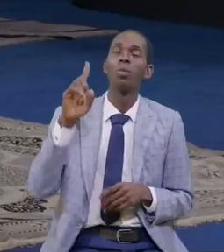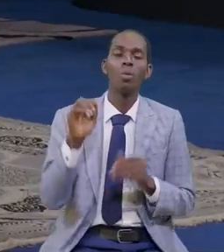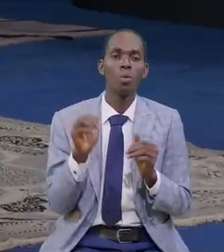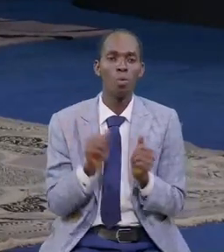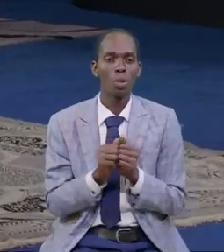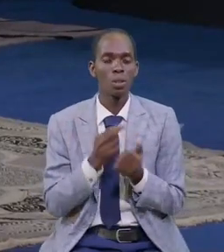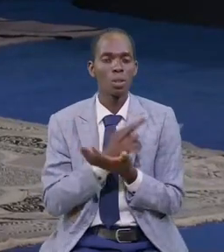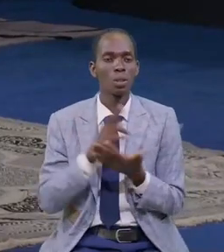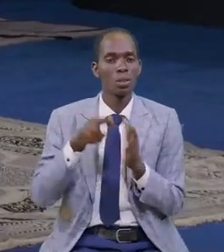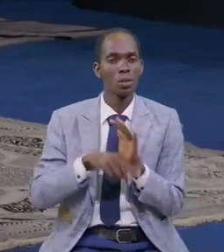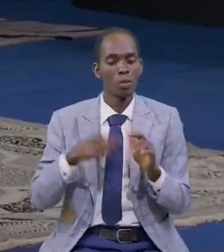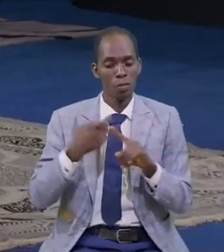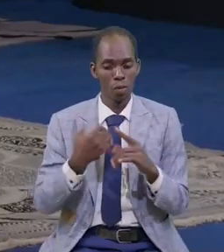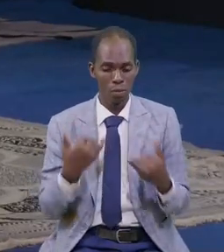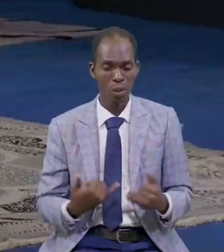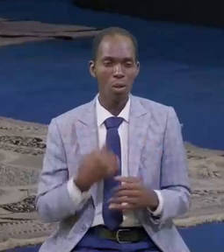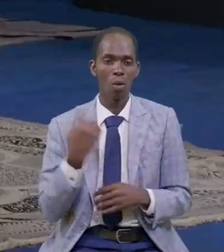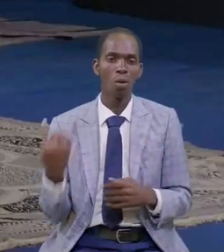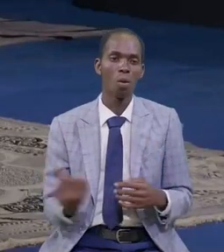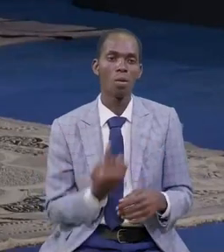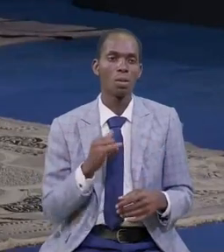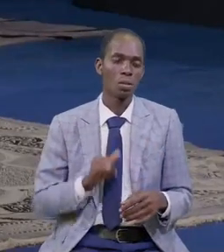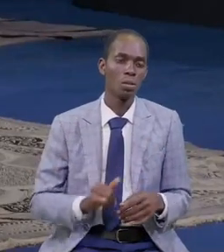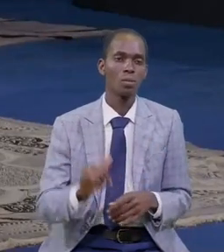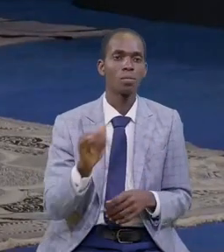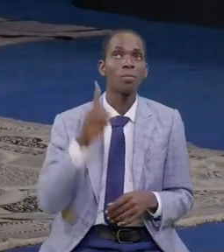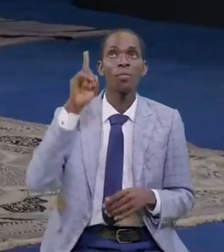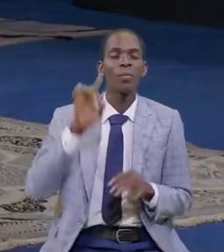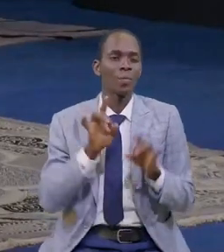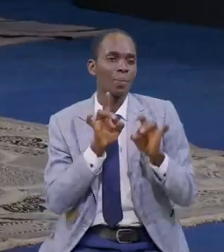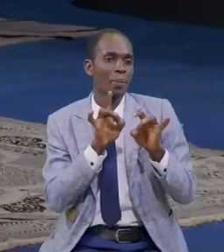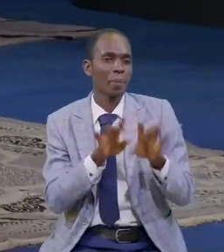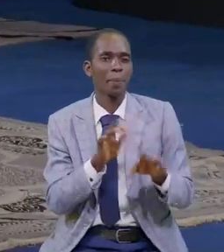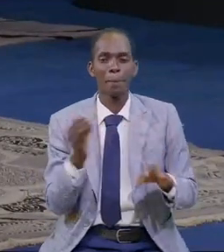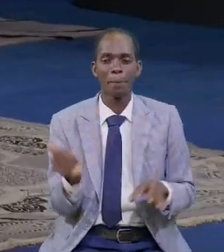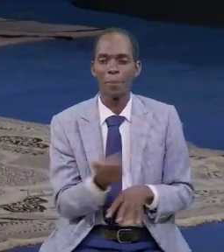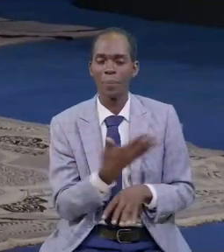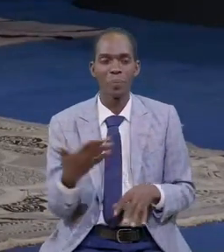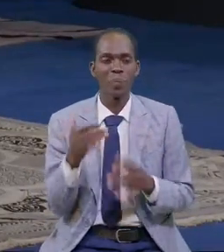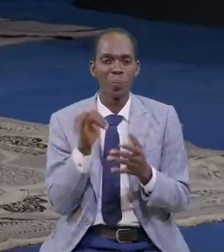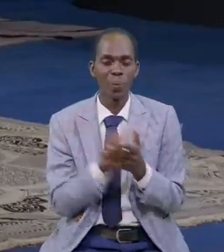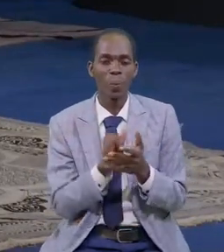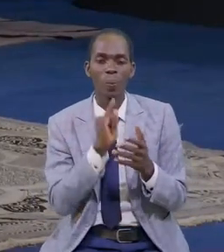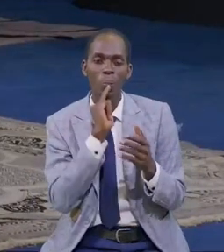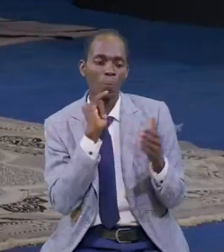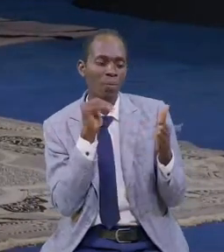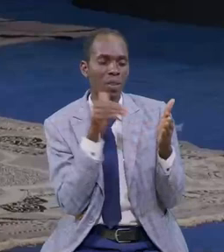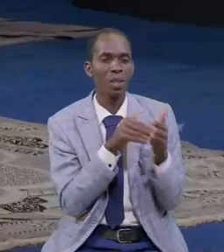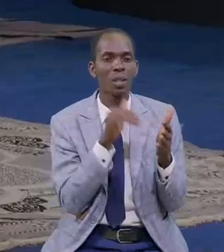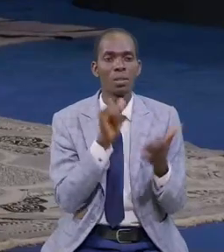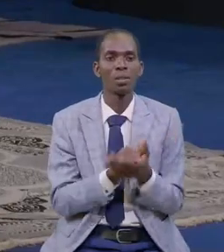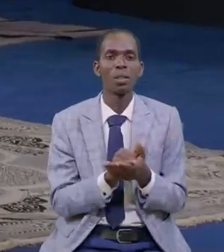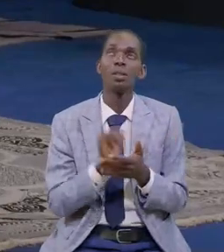toute l'éternité il aime la justice il tout ce qui contredit